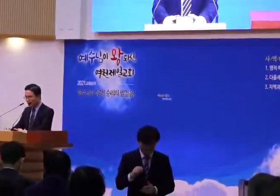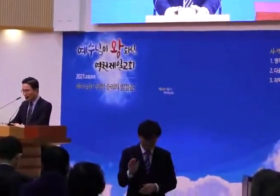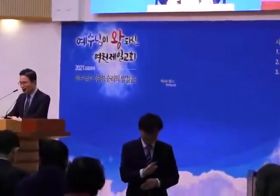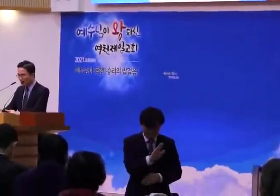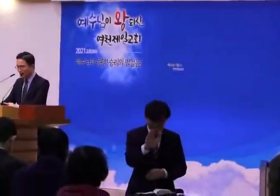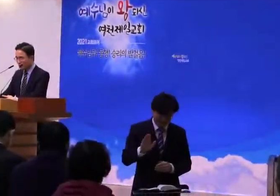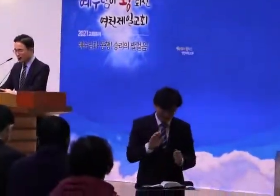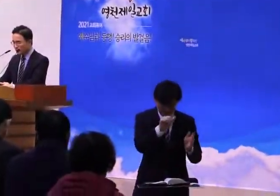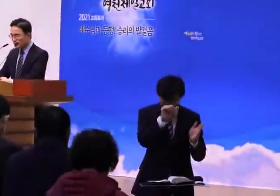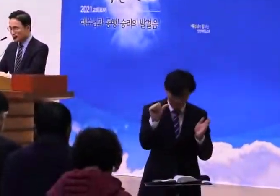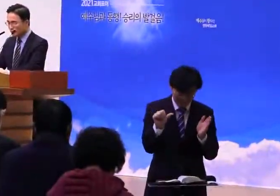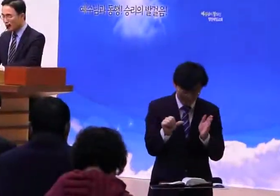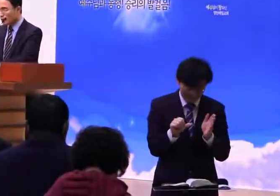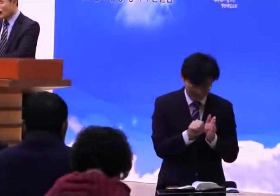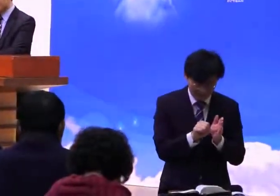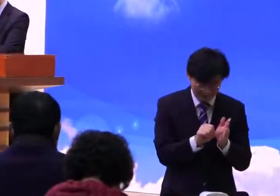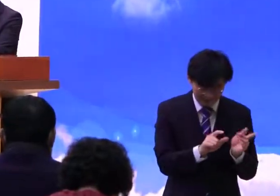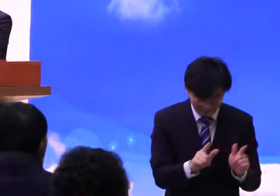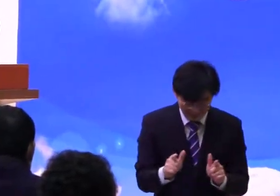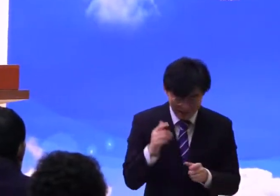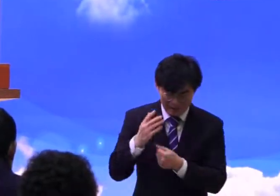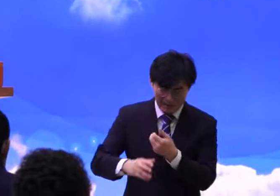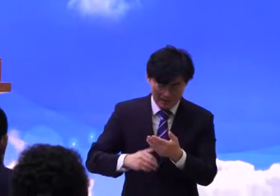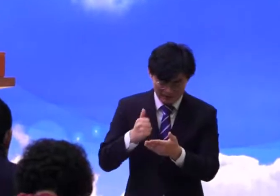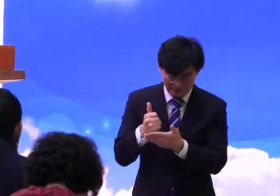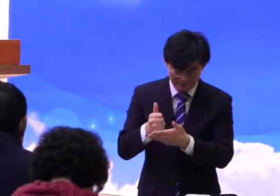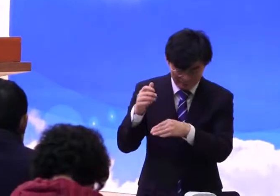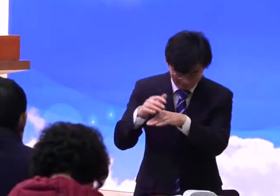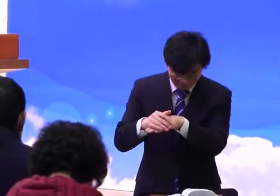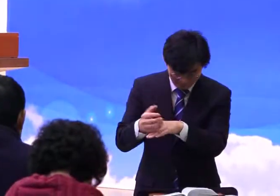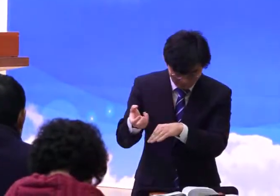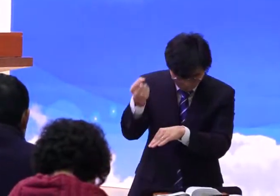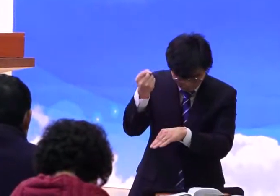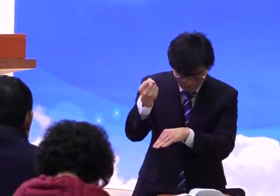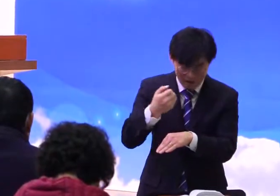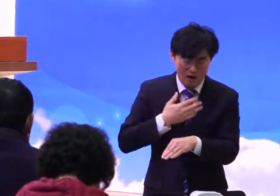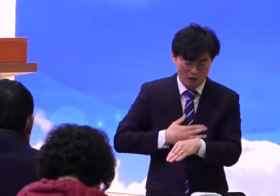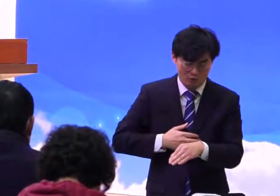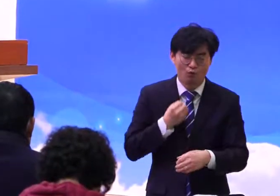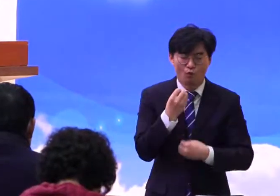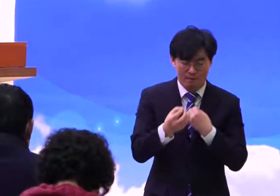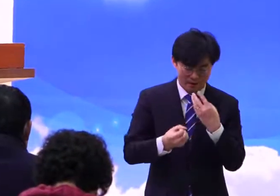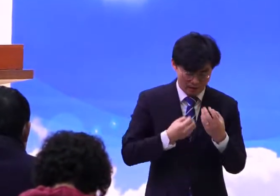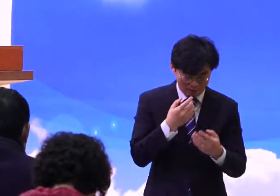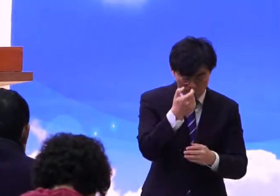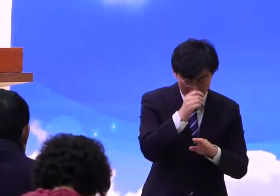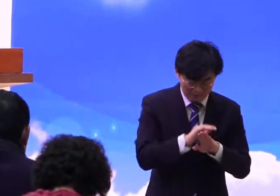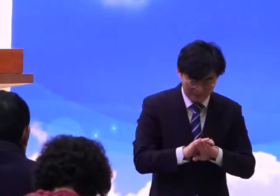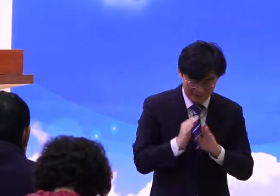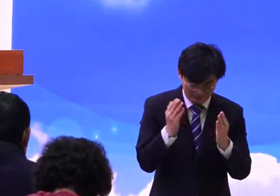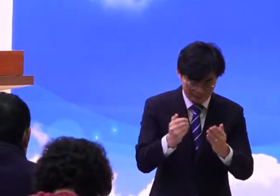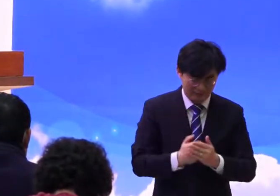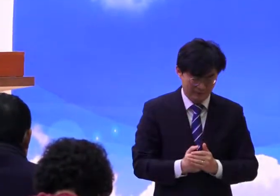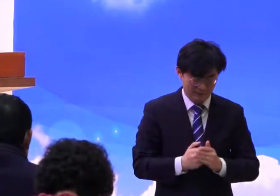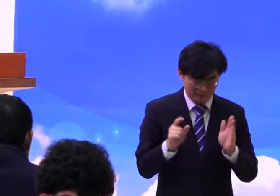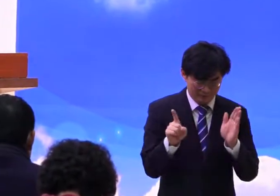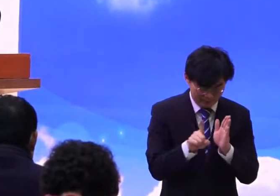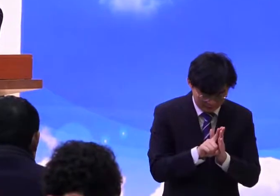우리들의 인생이 하나님께 속하였음을 고백하며 예배하게 하시고